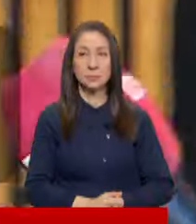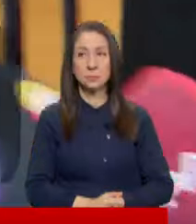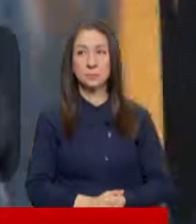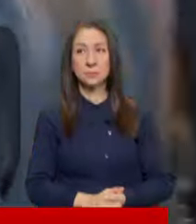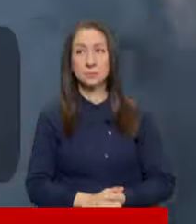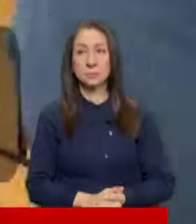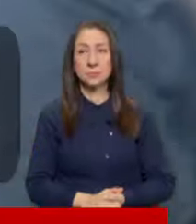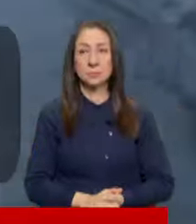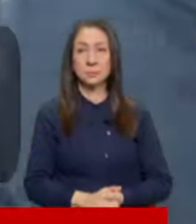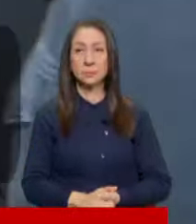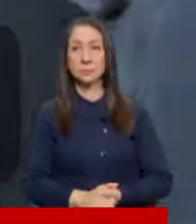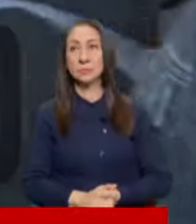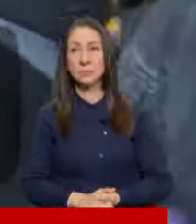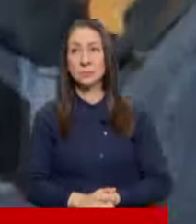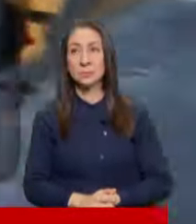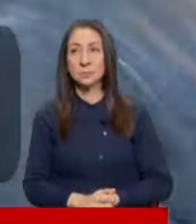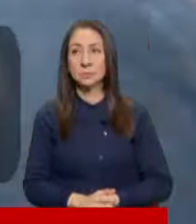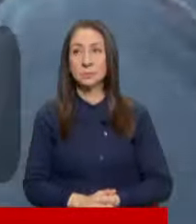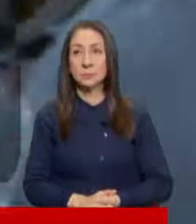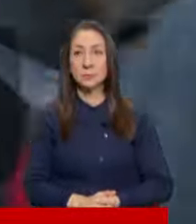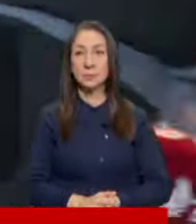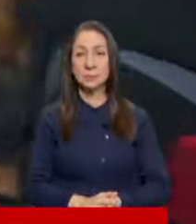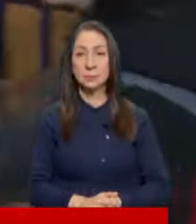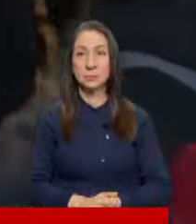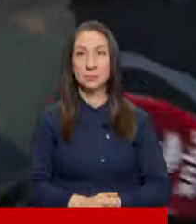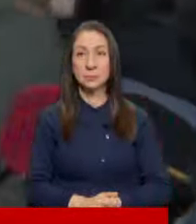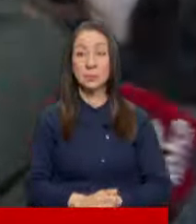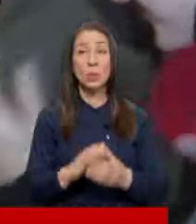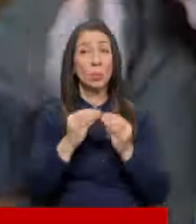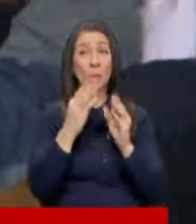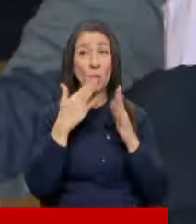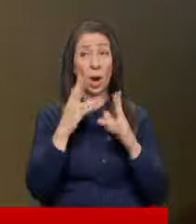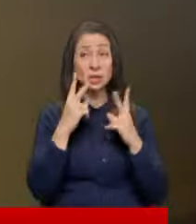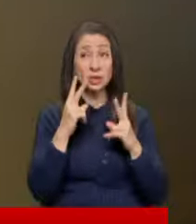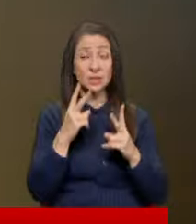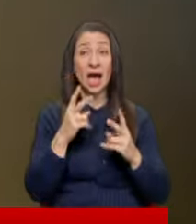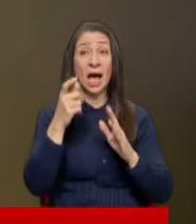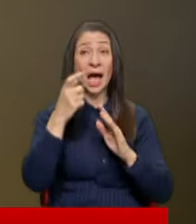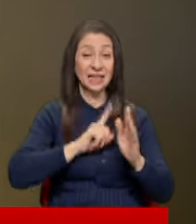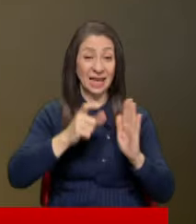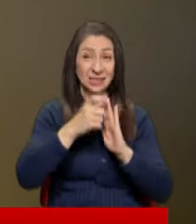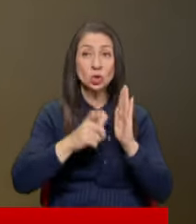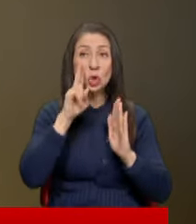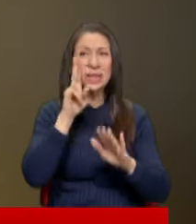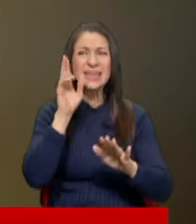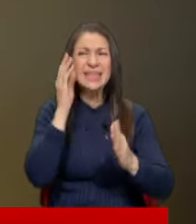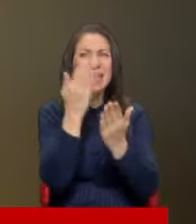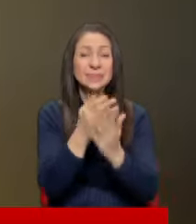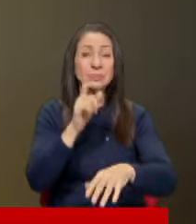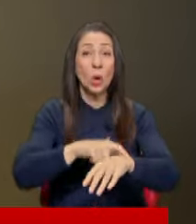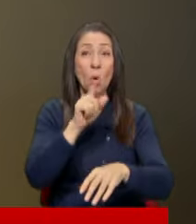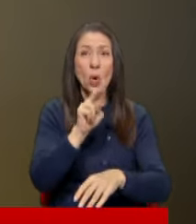yok Peki neden bu kadar bekledik pekediz problem yok problem yok açıklaması aday listelerinin son teslim saati olan